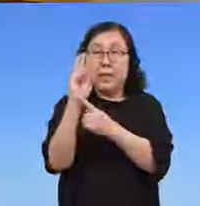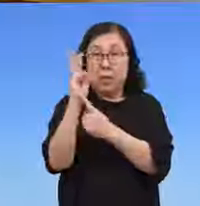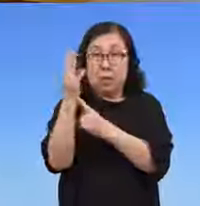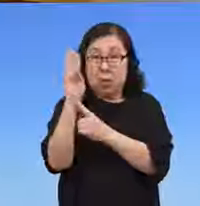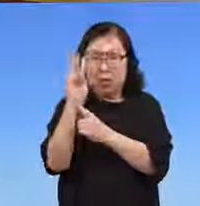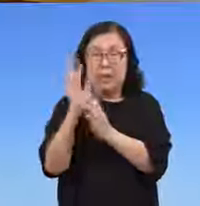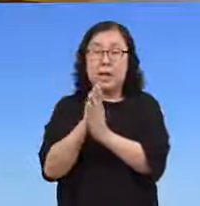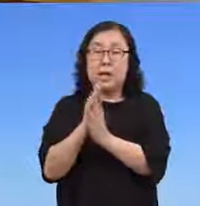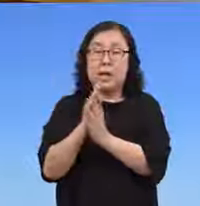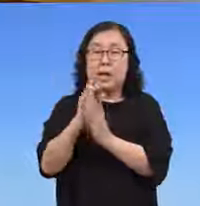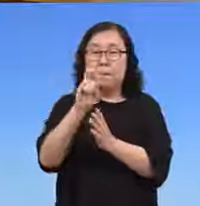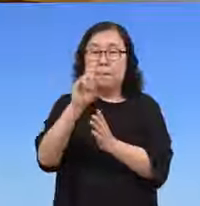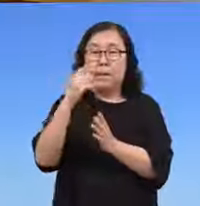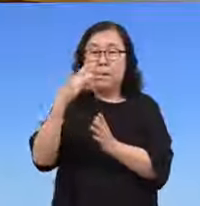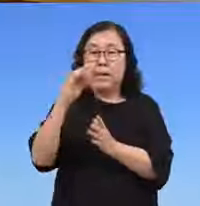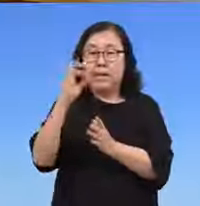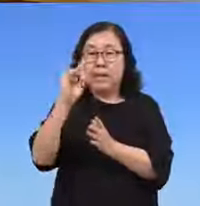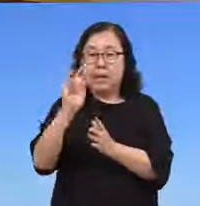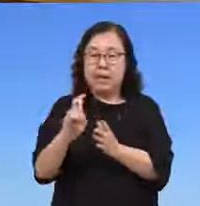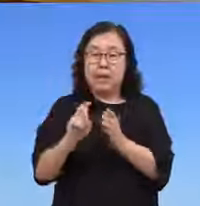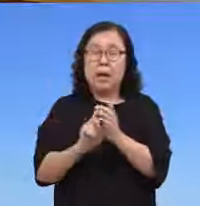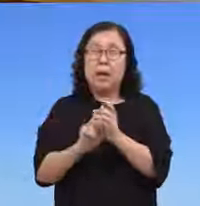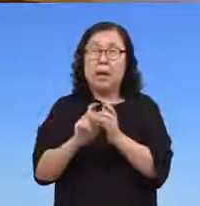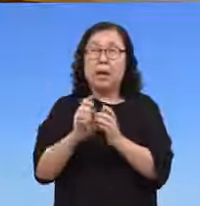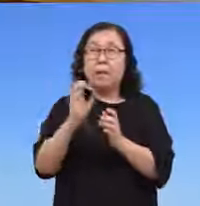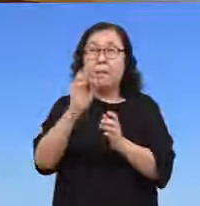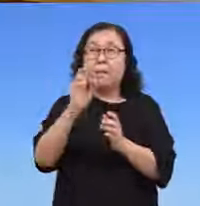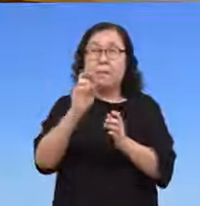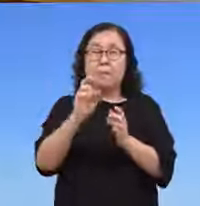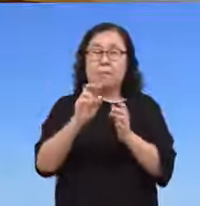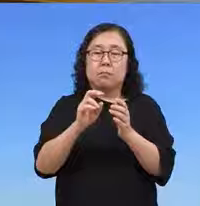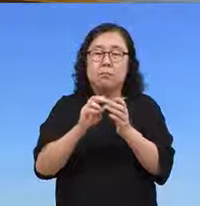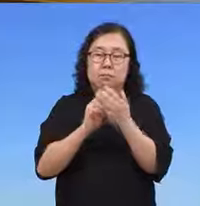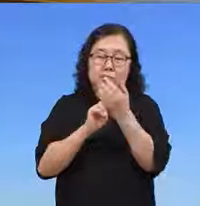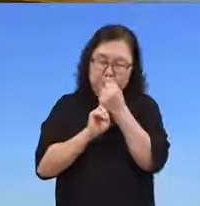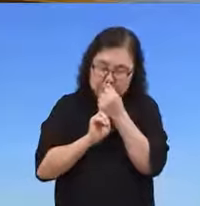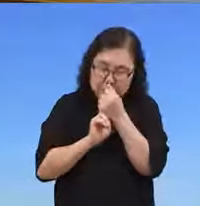기드온이 미디안 사람에게 알리지 아니하려 하여 밀을